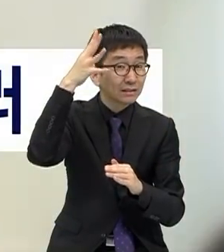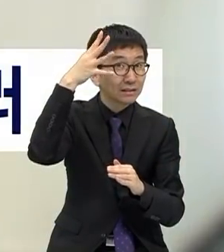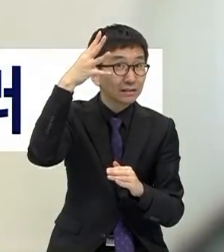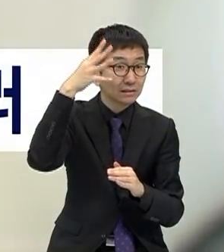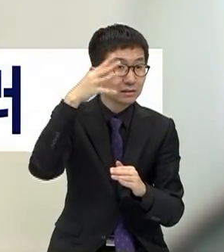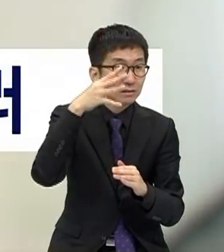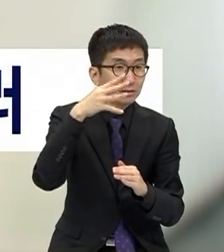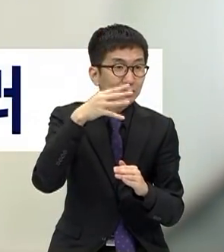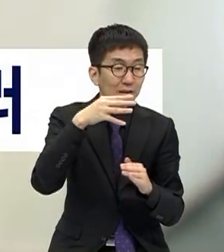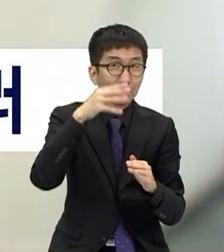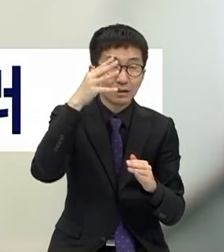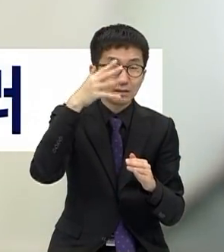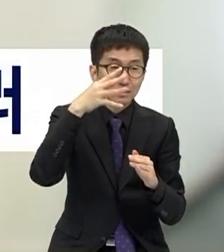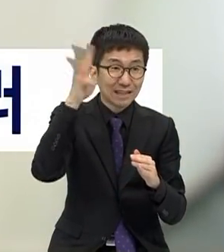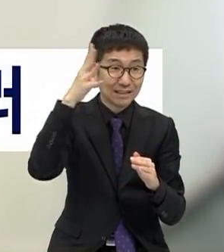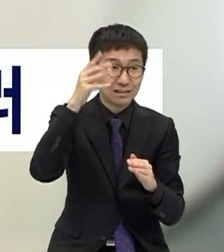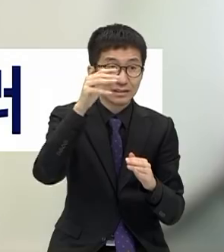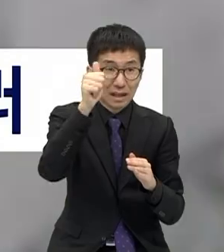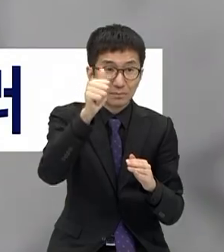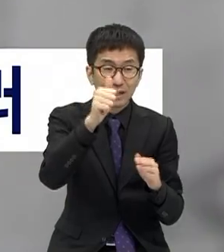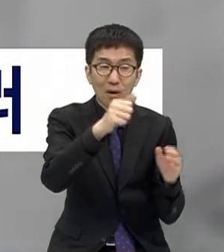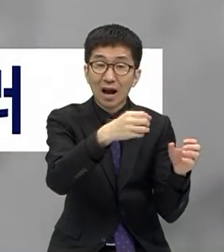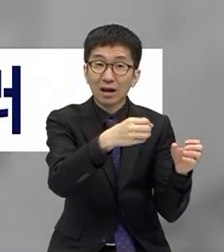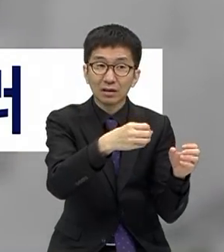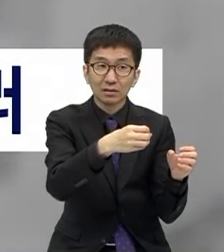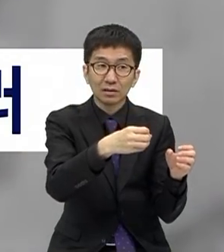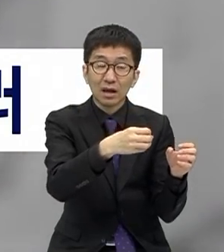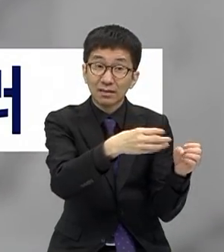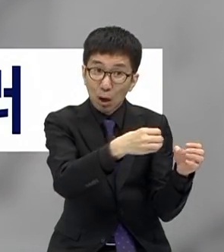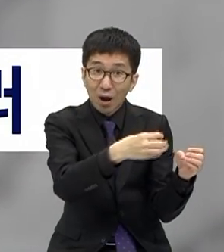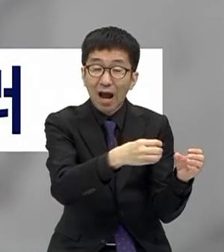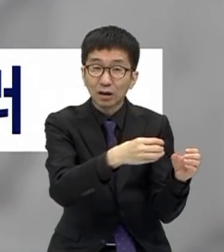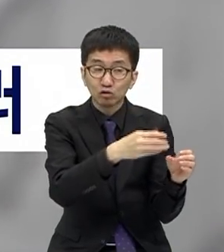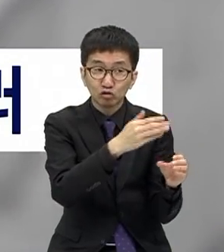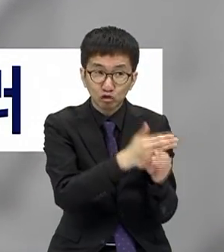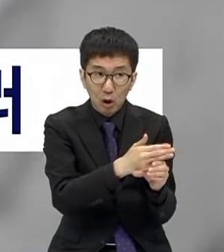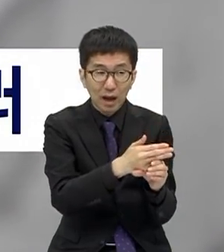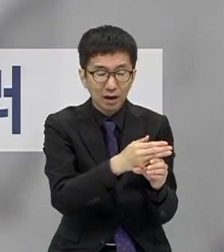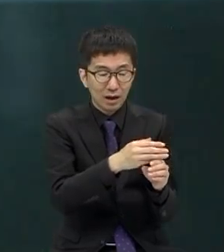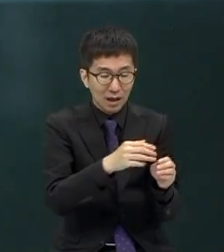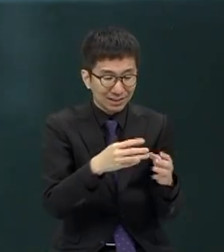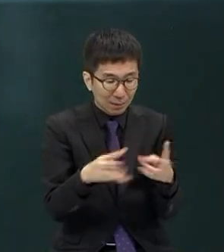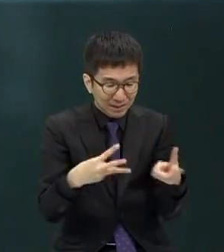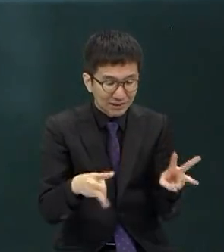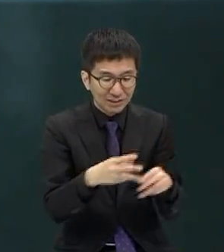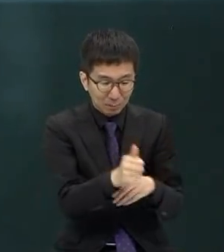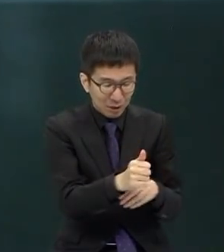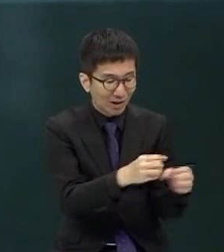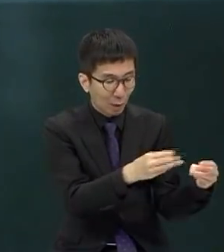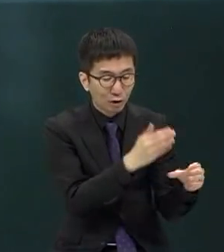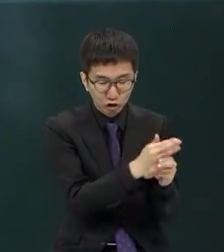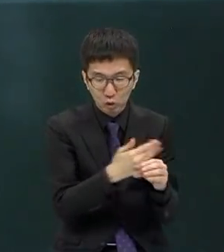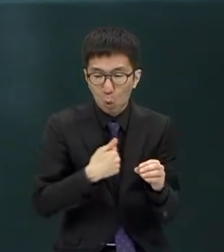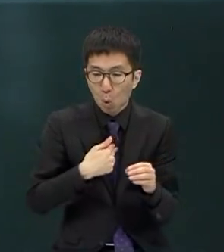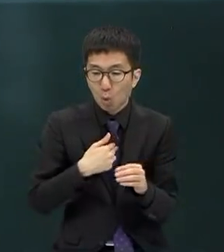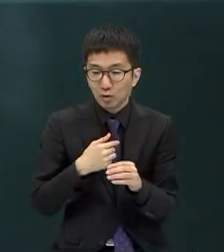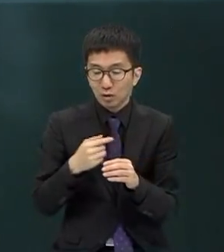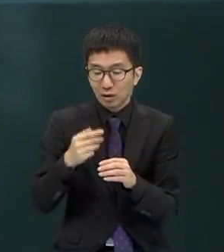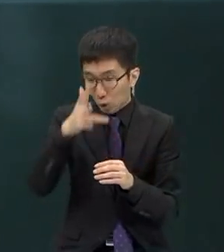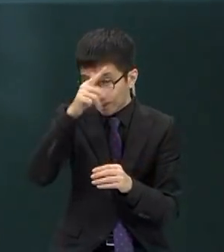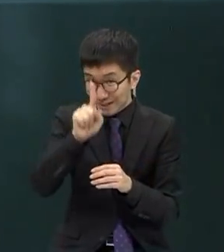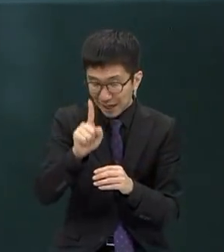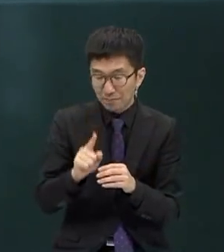다른 한 명은 빌라 안에서 A씨 아내와 딸을 상대로 진술을 듣는 중이었습니다. 이때 E씨가 나타나 흉기를